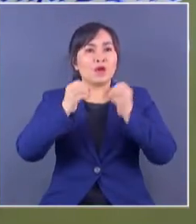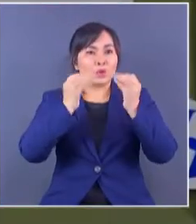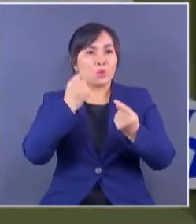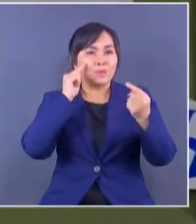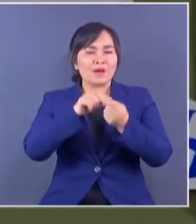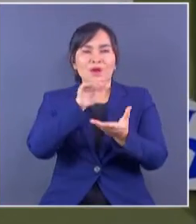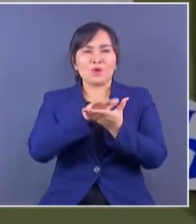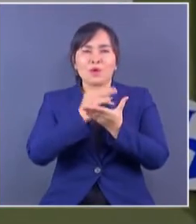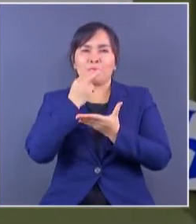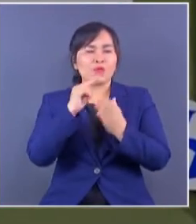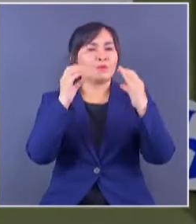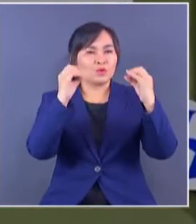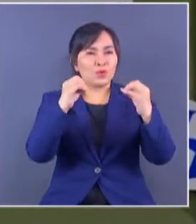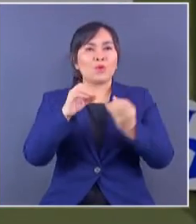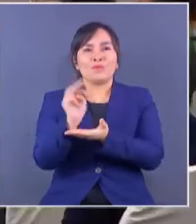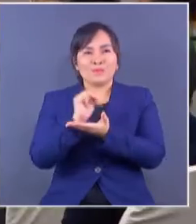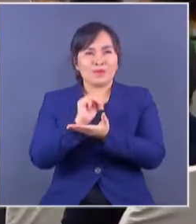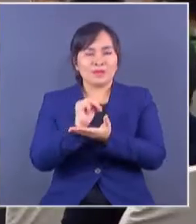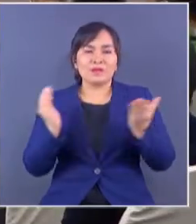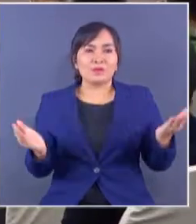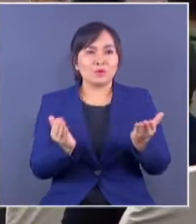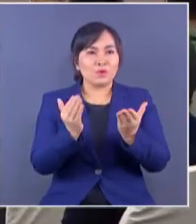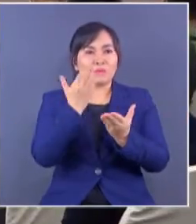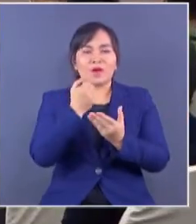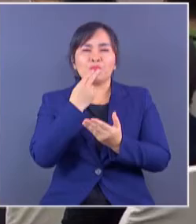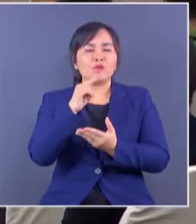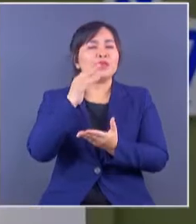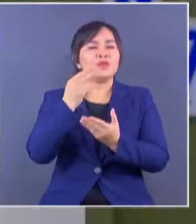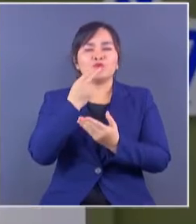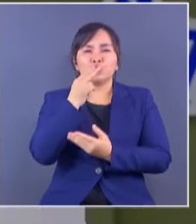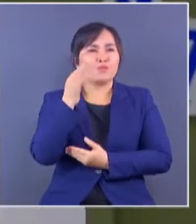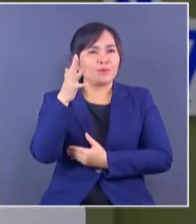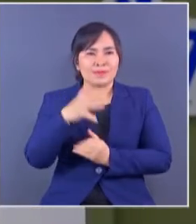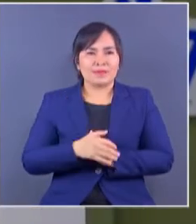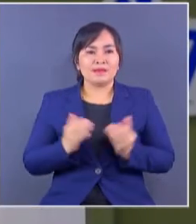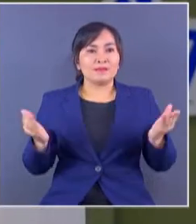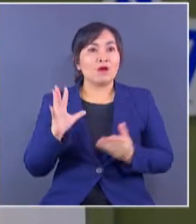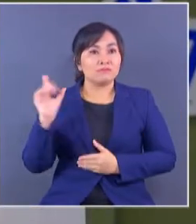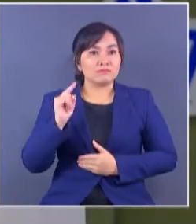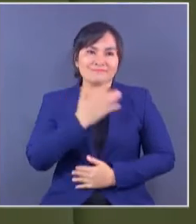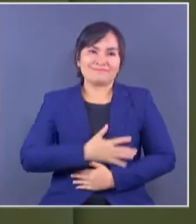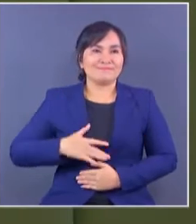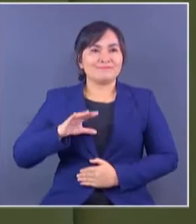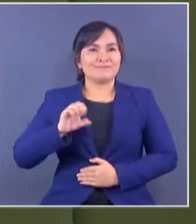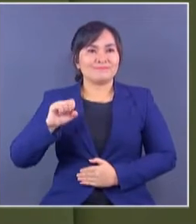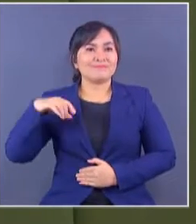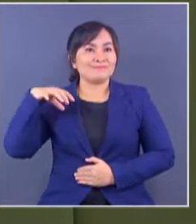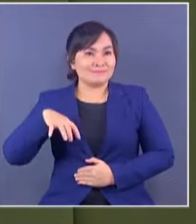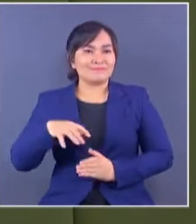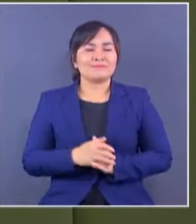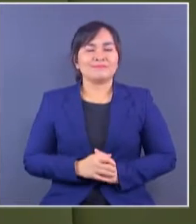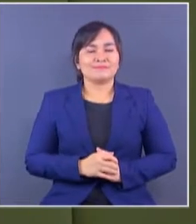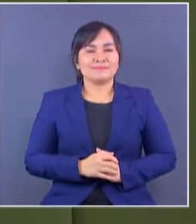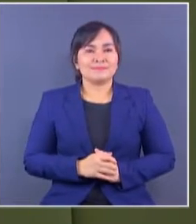ปลอดบุหรี่มูลนิธิรณรงค์เพื่อการไม่สูบบุหรี่โดยการสนับสนุนของสำนักงานกองทุนสนับสนุนการสร้างเสริมสุขภ